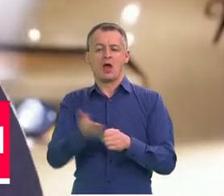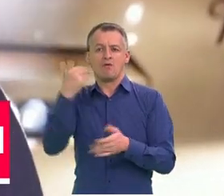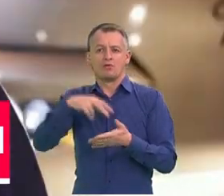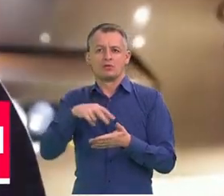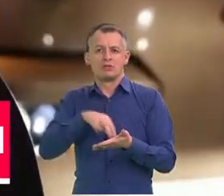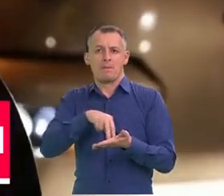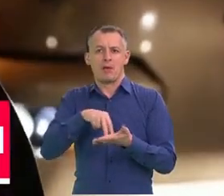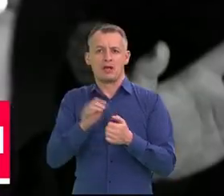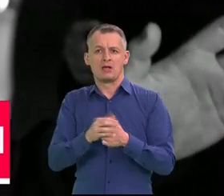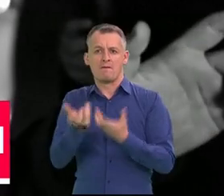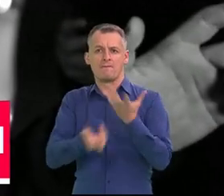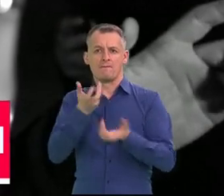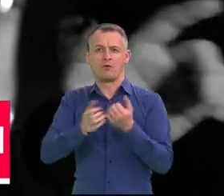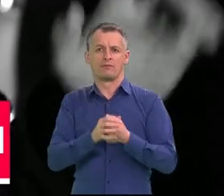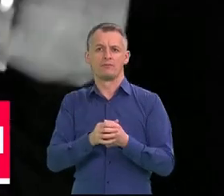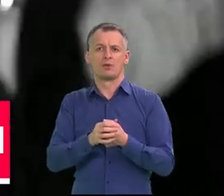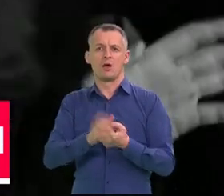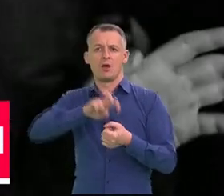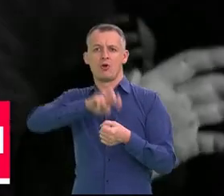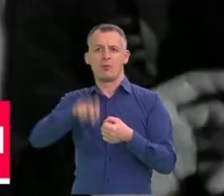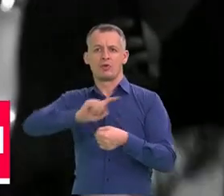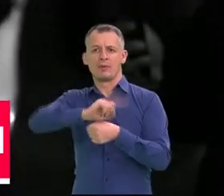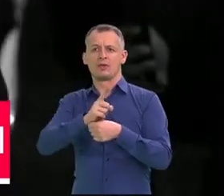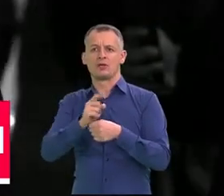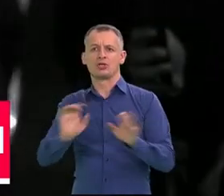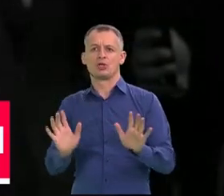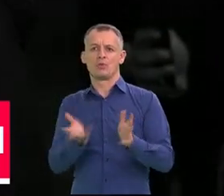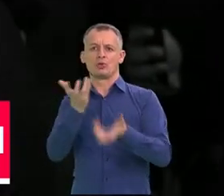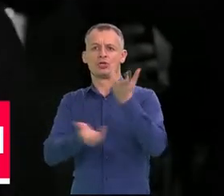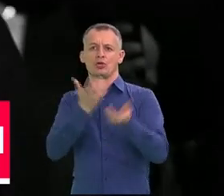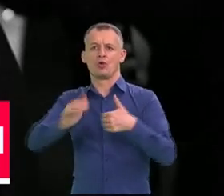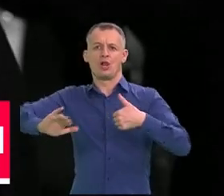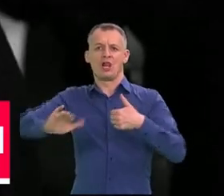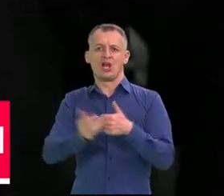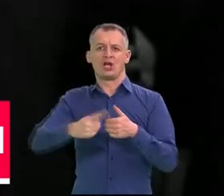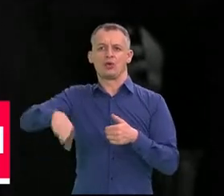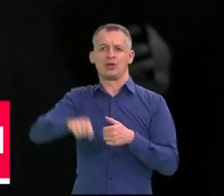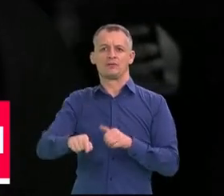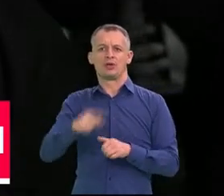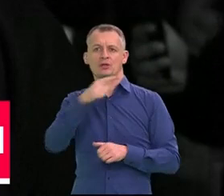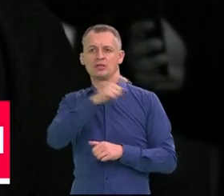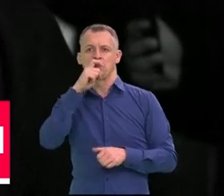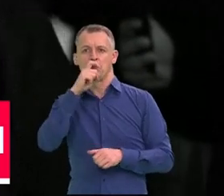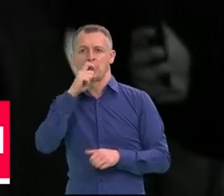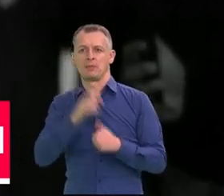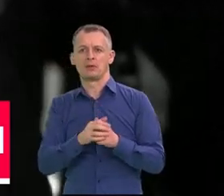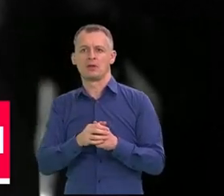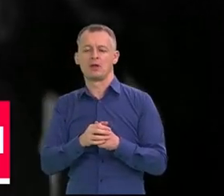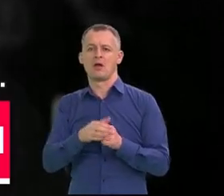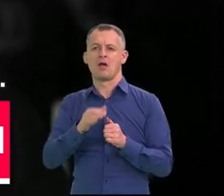να σταματήσει τέλος πάντων η ορμή του. Κατεβήκαμε κάτω, είχε πιάσει φωτιά δίπλα μας και είχε το παιδί εδώ μια